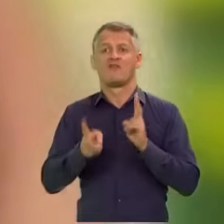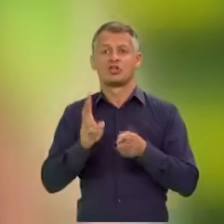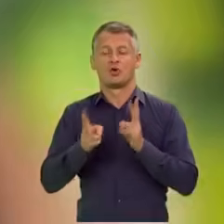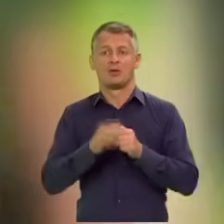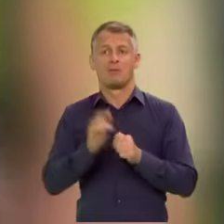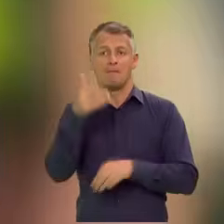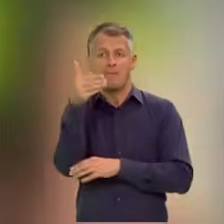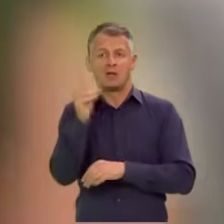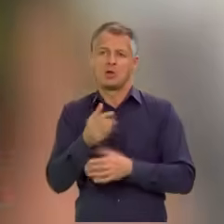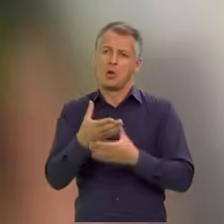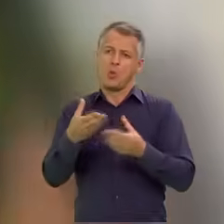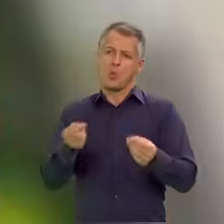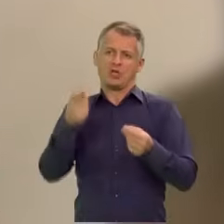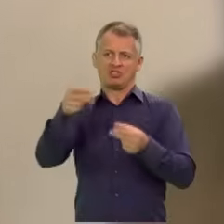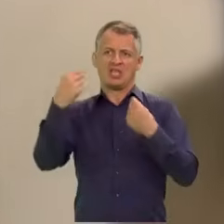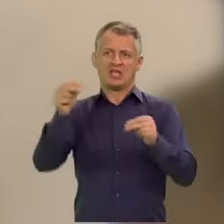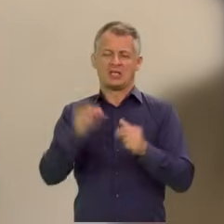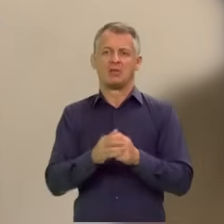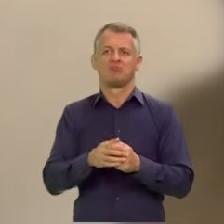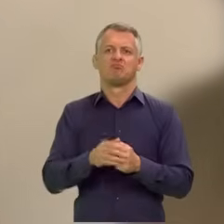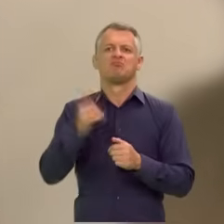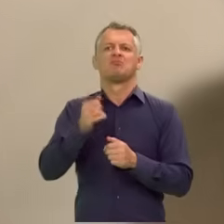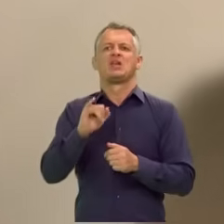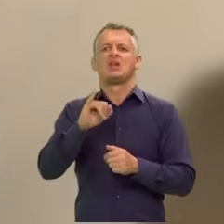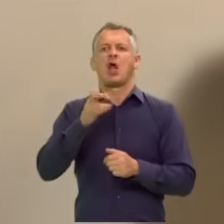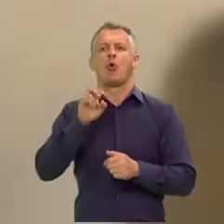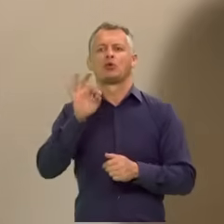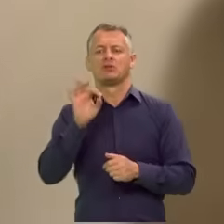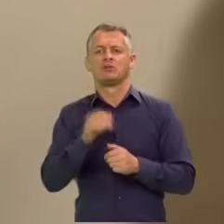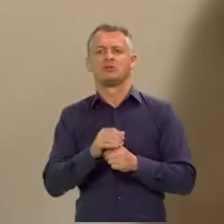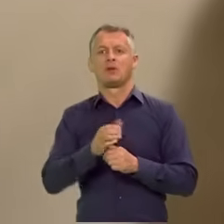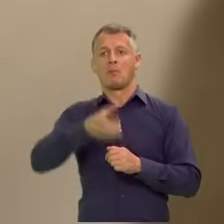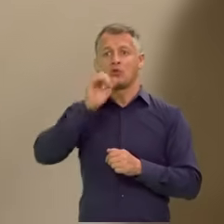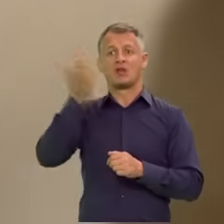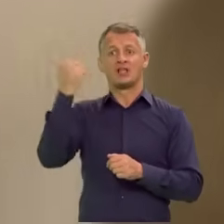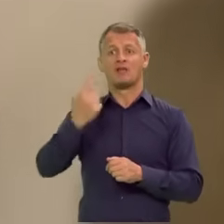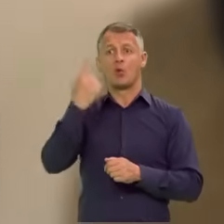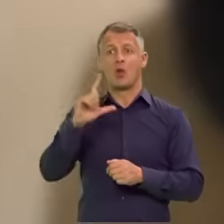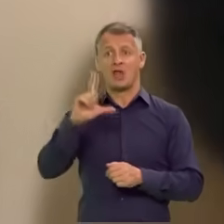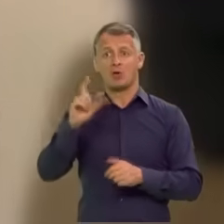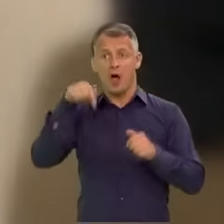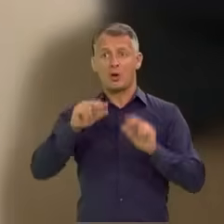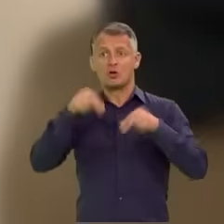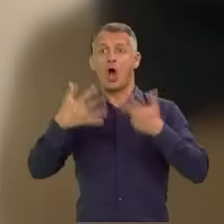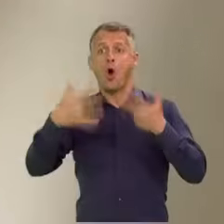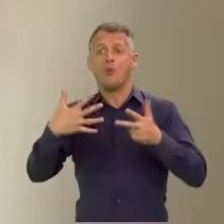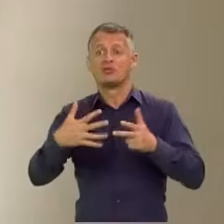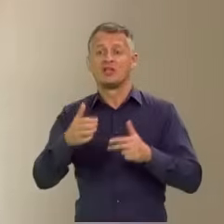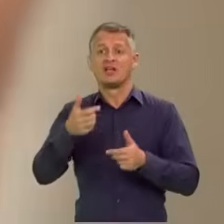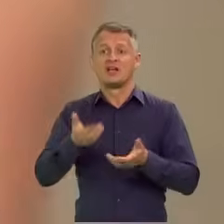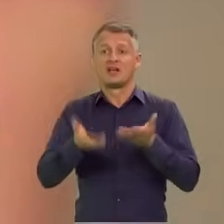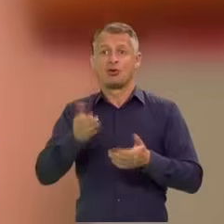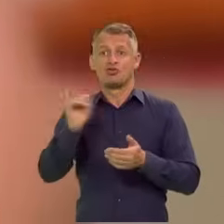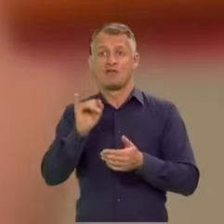sunt zeci de astfel de exemple. Iaurtul de băut avea înainte un litru și acum a ajuns la 800 de grame. Cineva